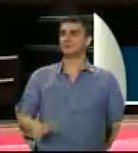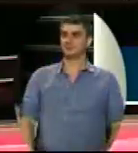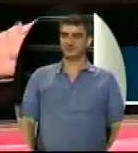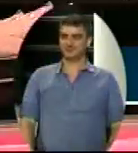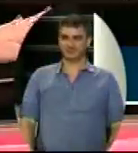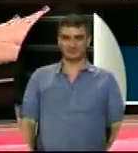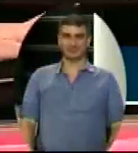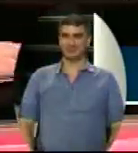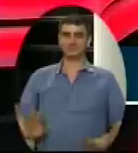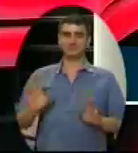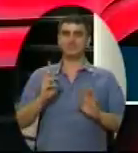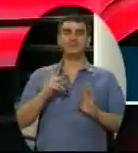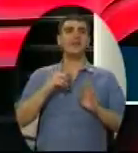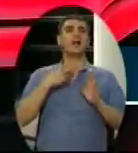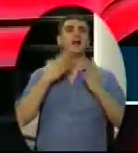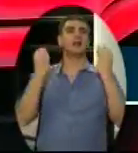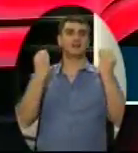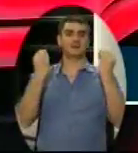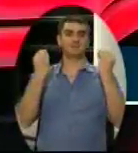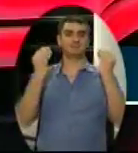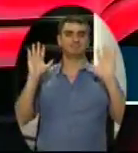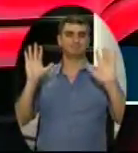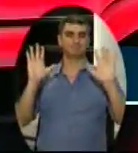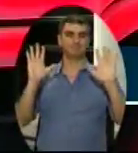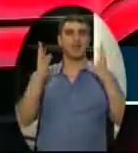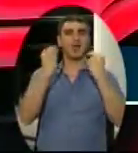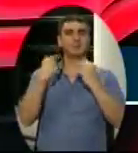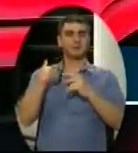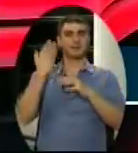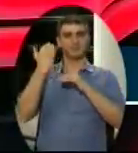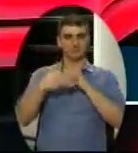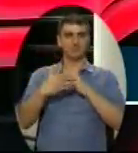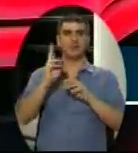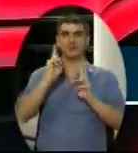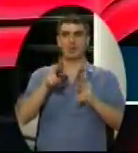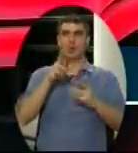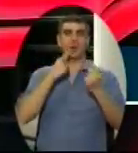רק של הדיון הזה, לא יותר מזה. לא, לא, לא, אנחנו, רגע, עוד מעט יהיה פה סייד נפאע, תוכל